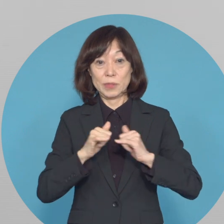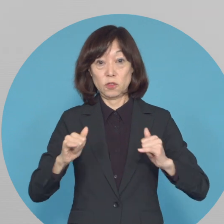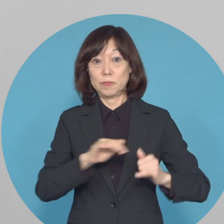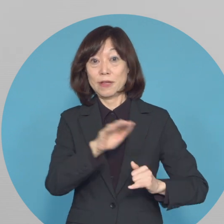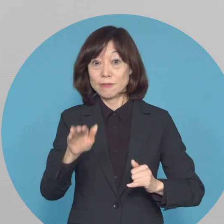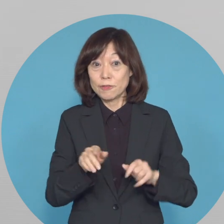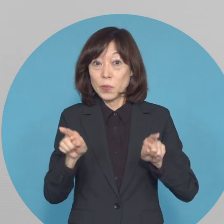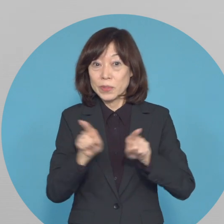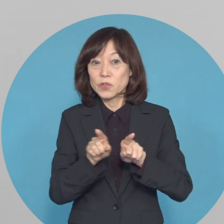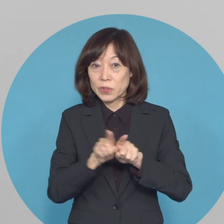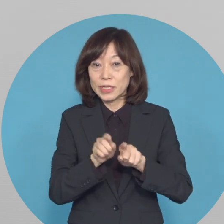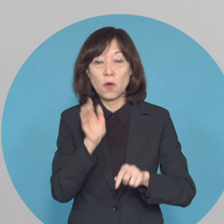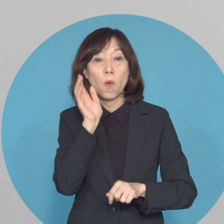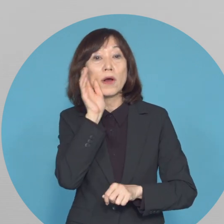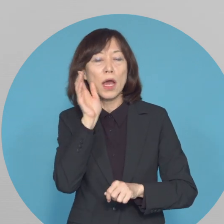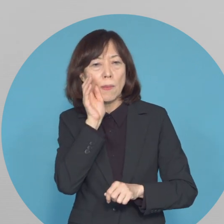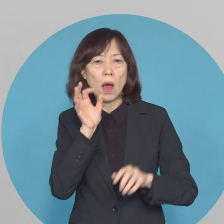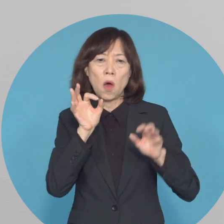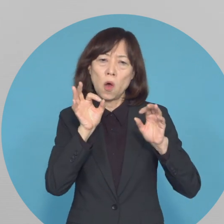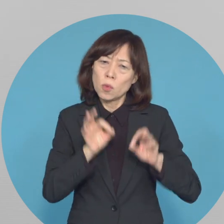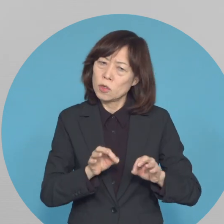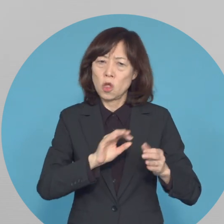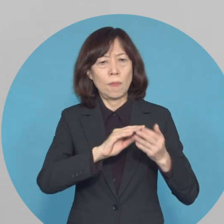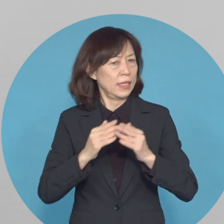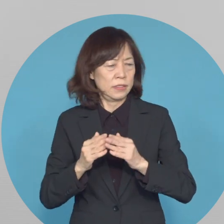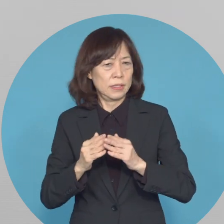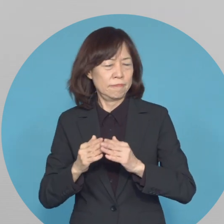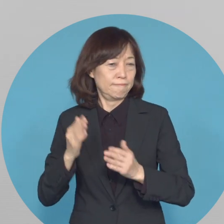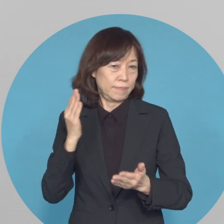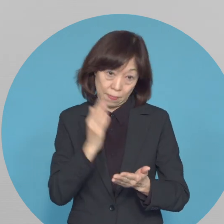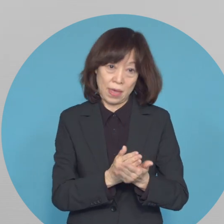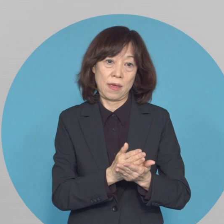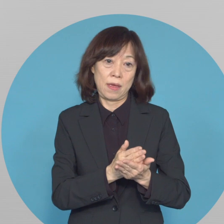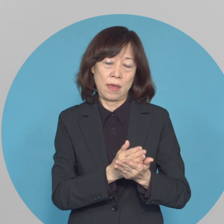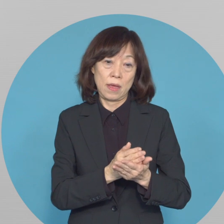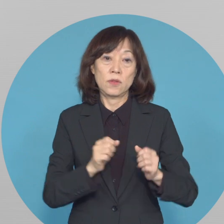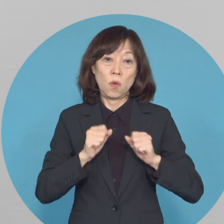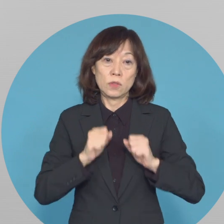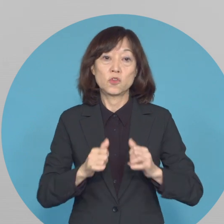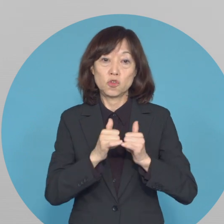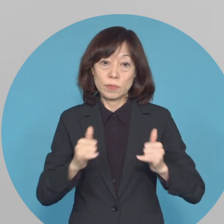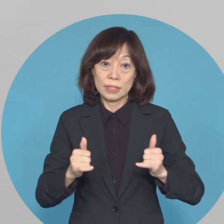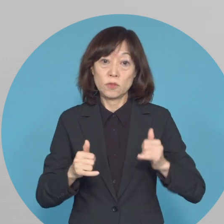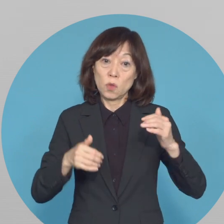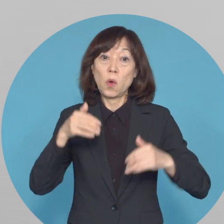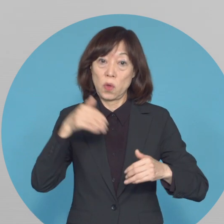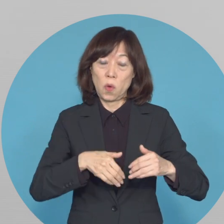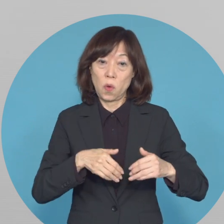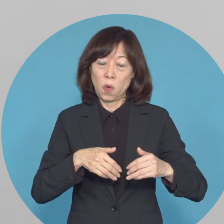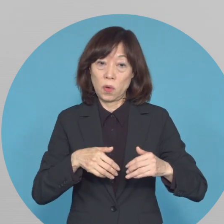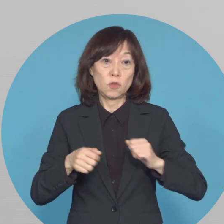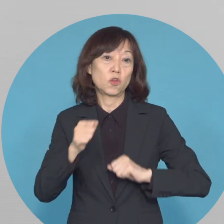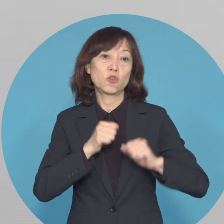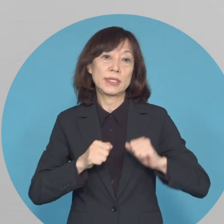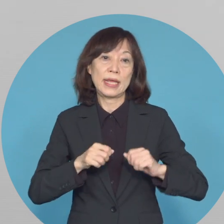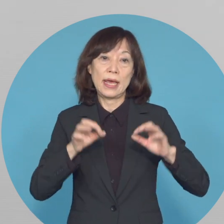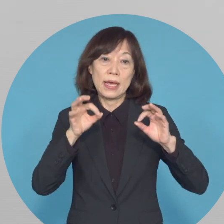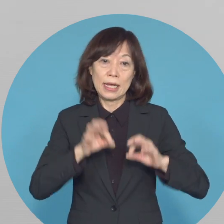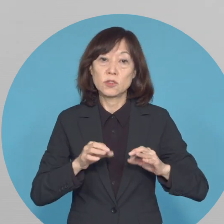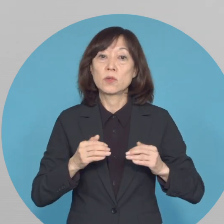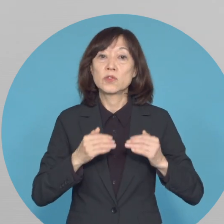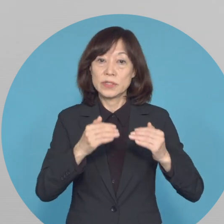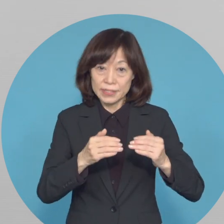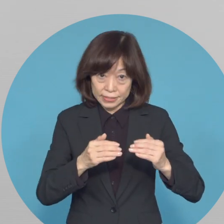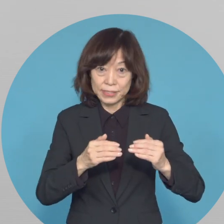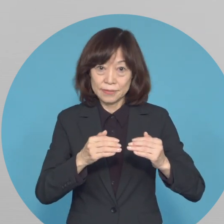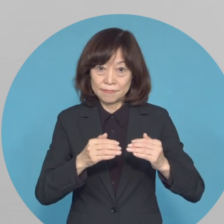緒に和歌山を賭博の街にしないと住民投票に取り組み、カジノ推進を県議